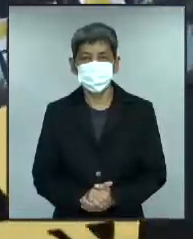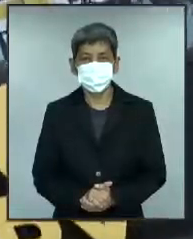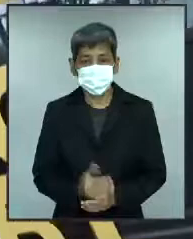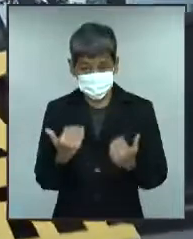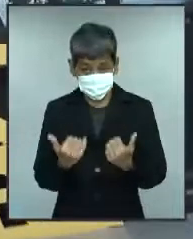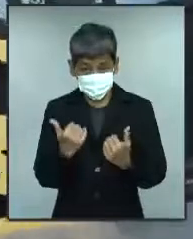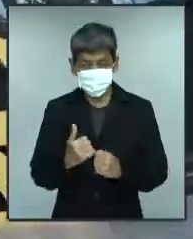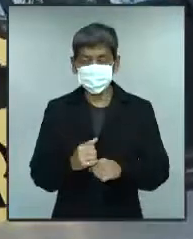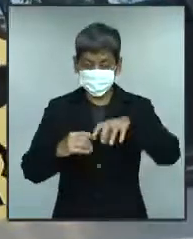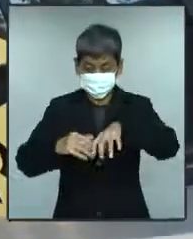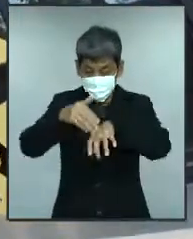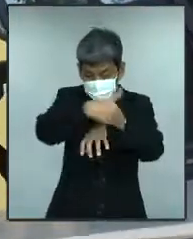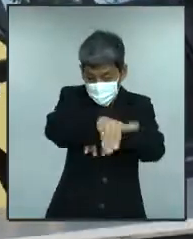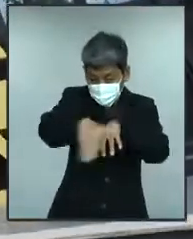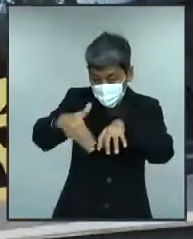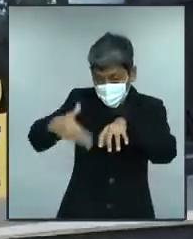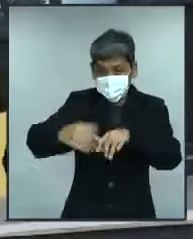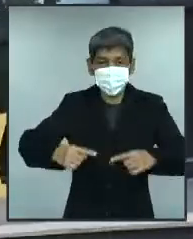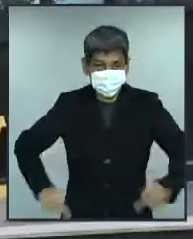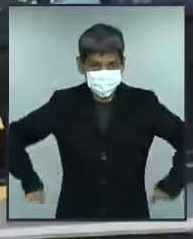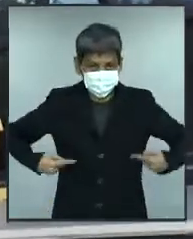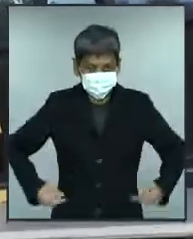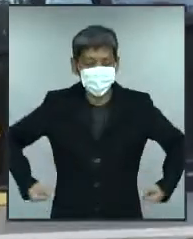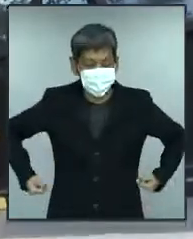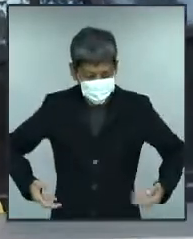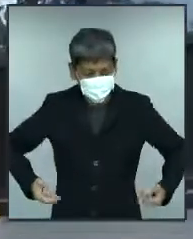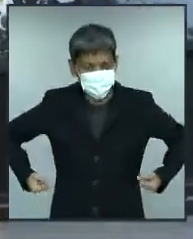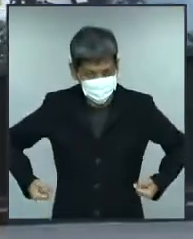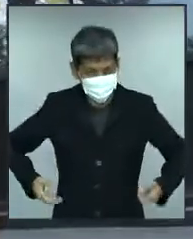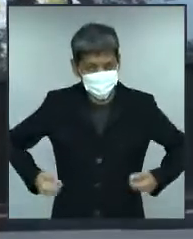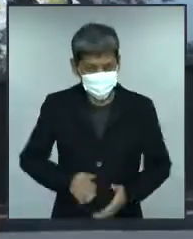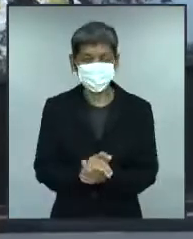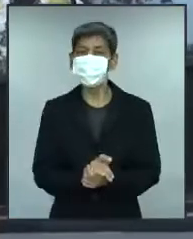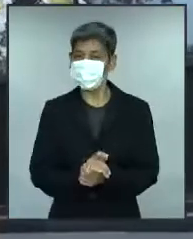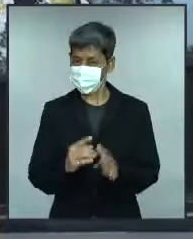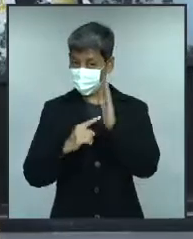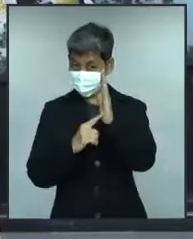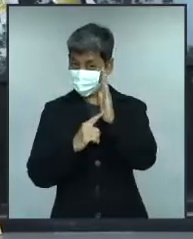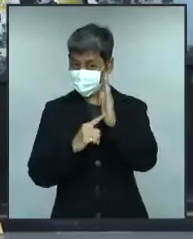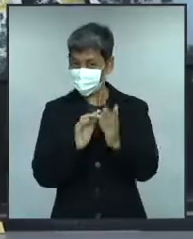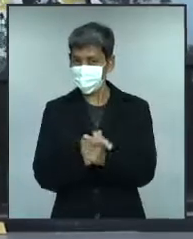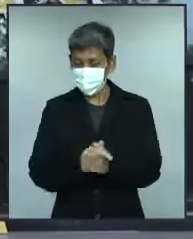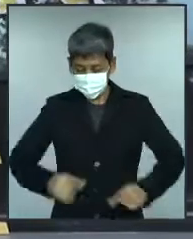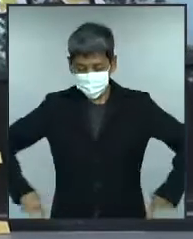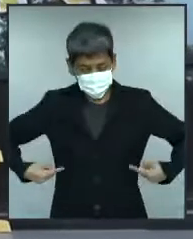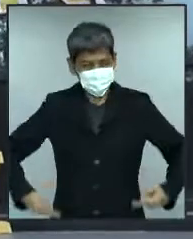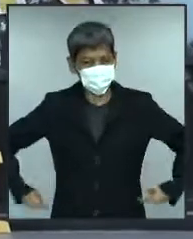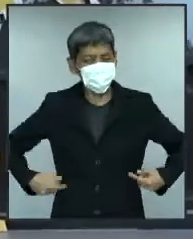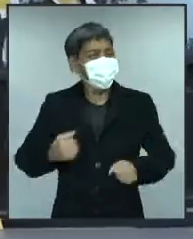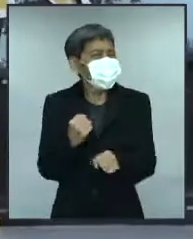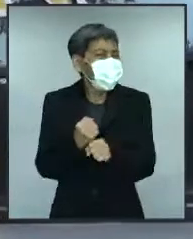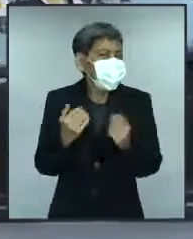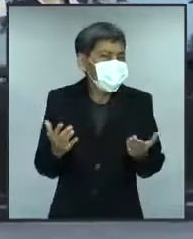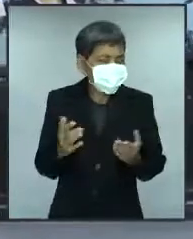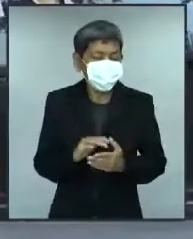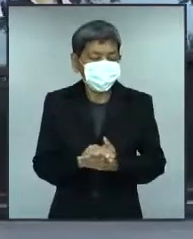คุณผู้ชมฮะตอนนี้เราก็มาอยู่ภายนอกอาคารแล้วนะครับเพื่อจะเอารถเข็นคันนี้มาซิ่งกันวันนี้อาจารย์ก็จะมาให้เราดูว่าตัวรถเข็นเองเนี่ยมันทำอ